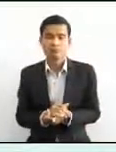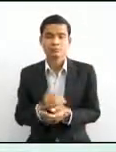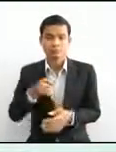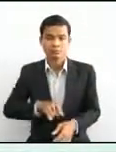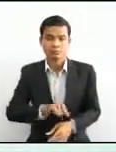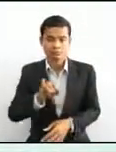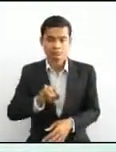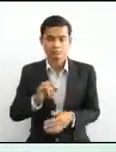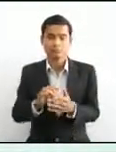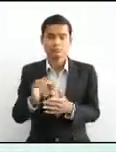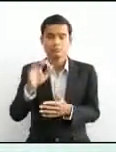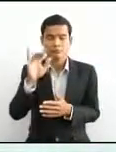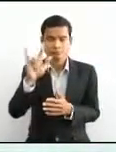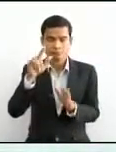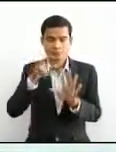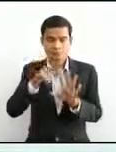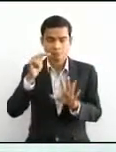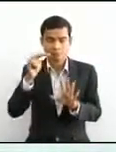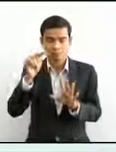cháu pong lụa đồng